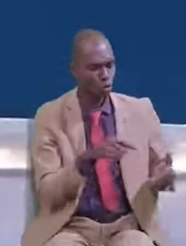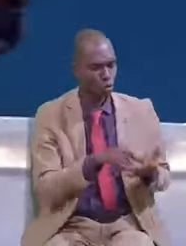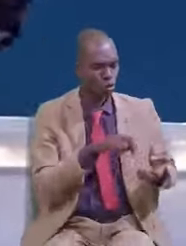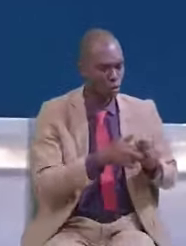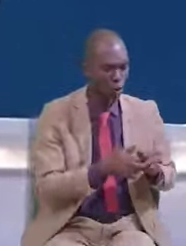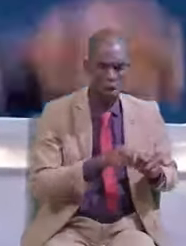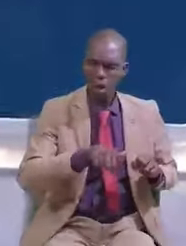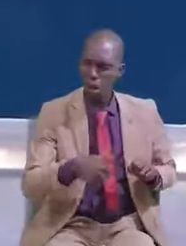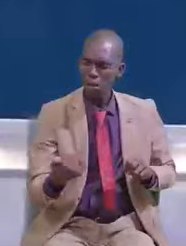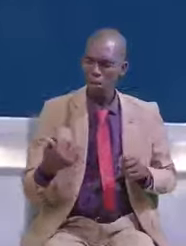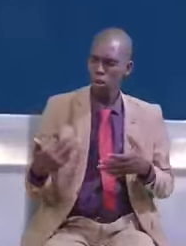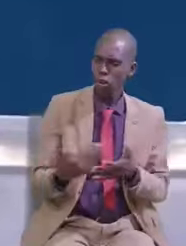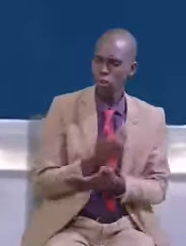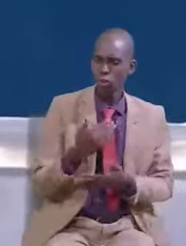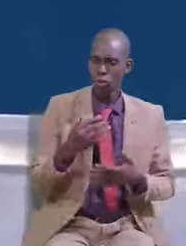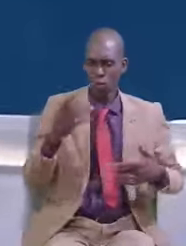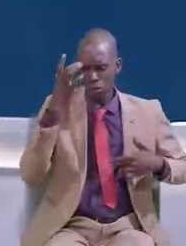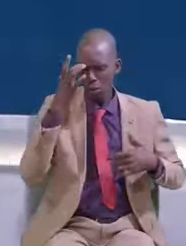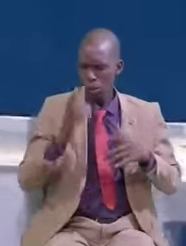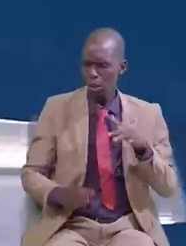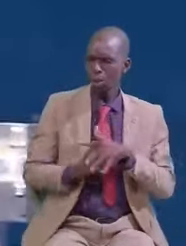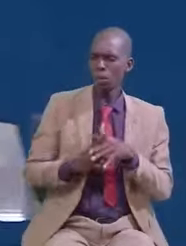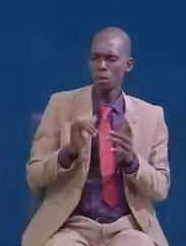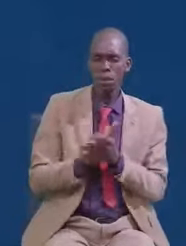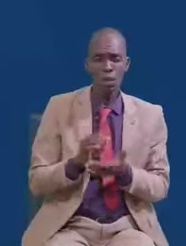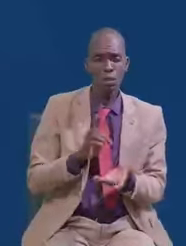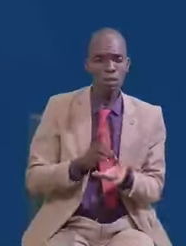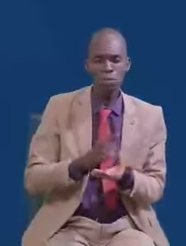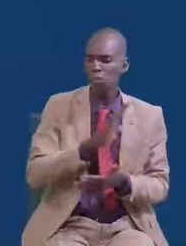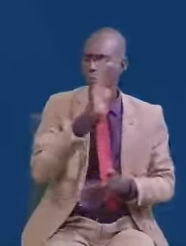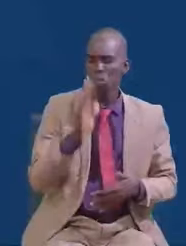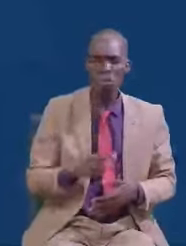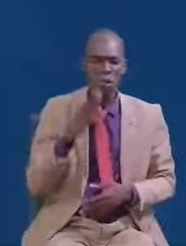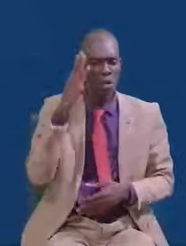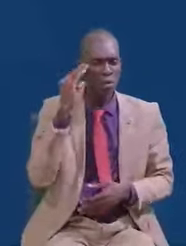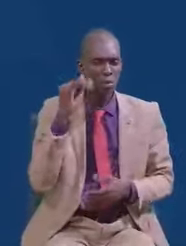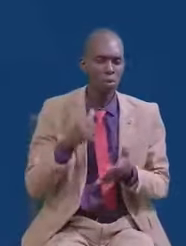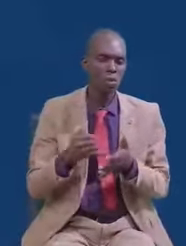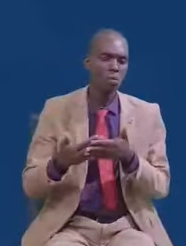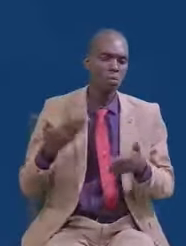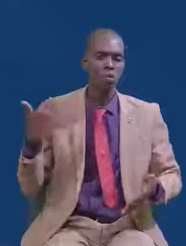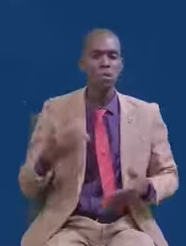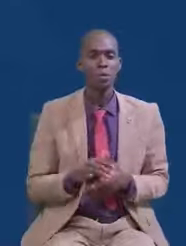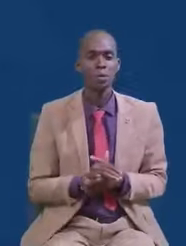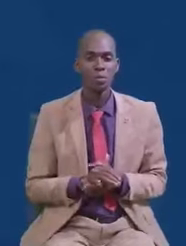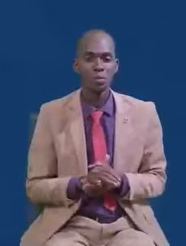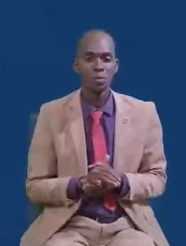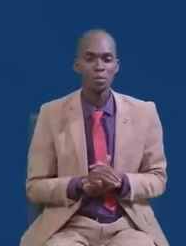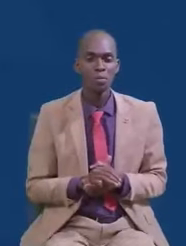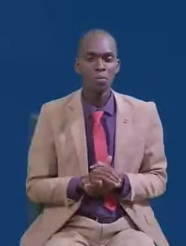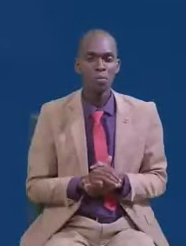Comme les médecins essaient de traiter, soit ceci, il y a aussi d'autres maladies qui se présentent et que les docteurs n'ont jamais vues.